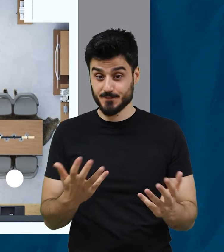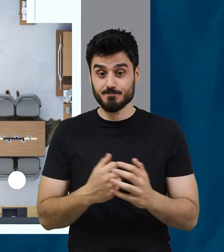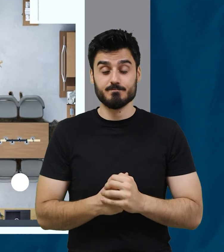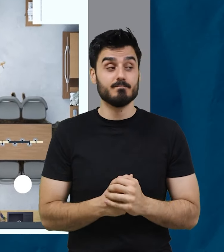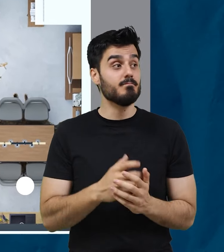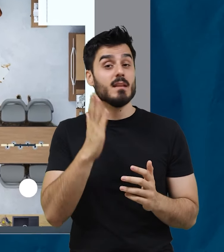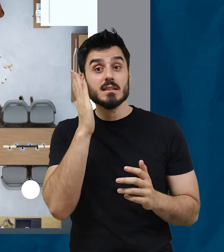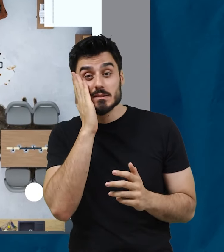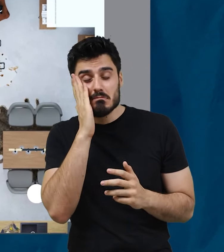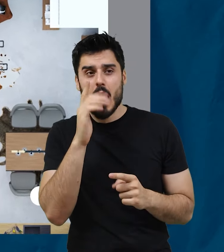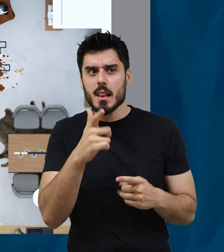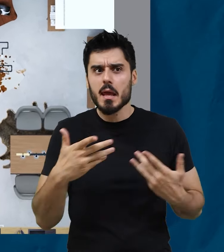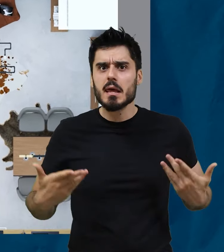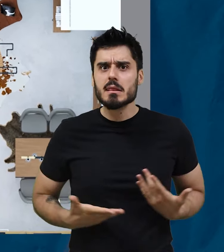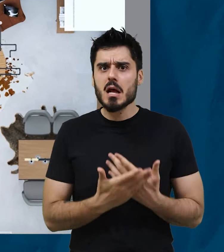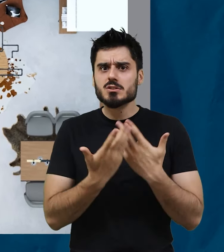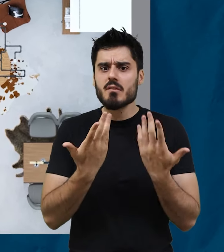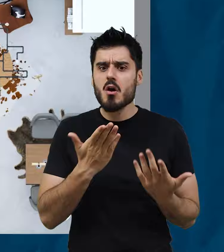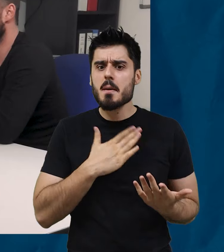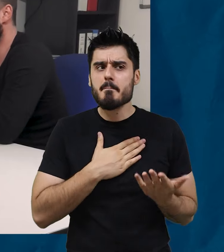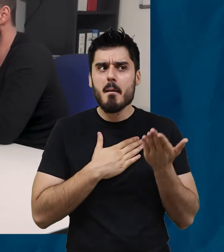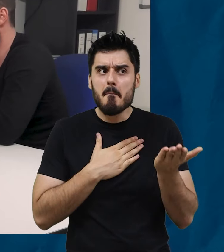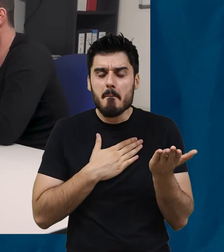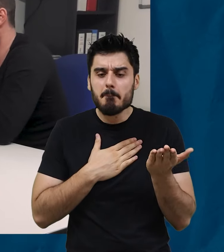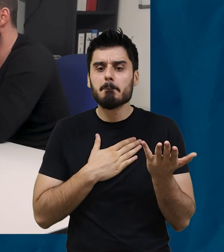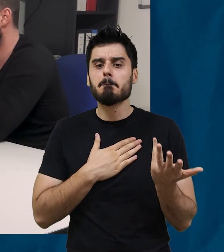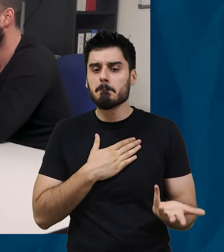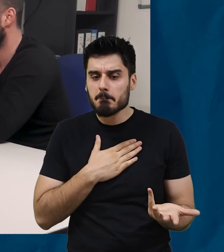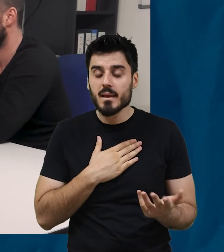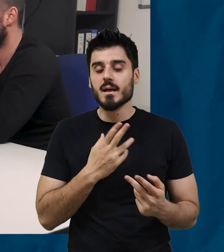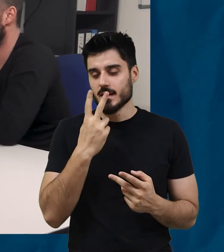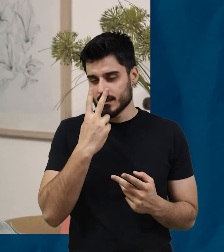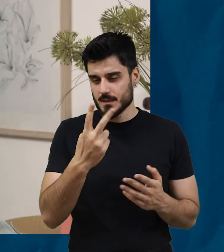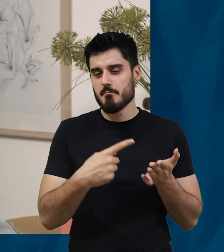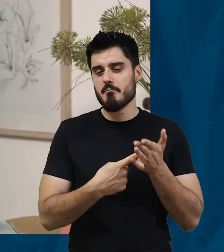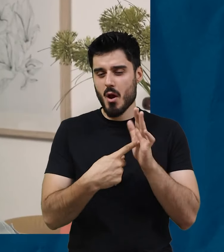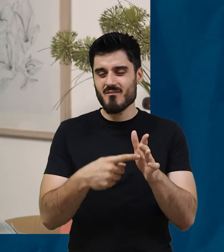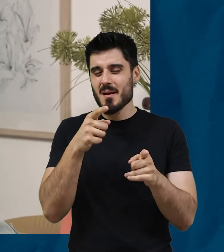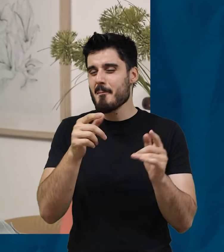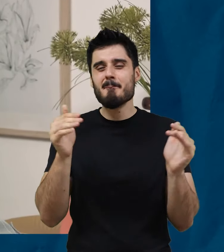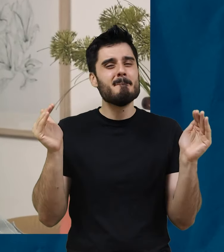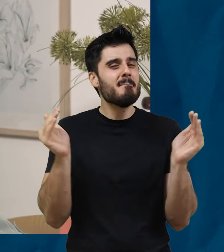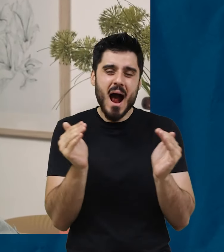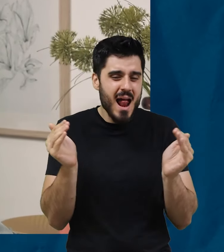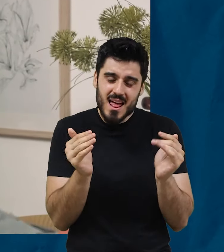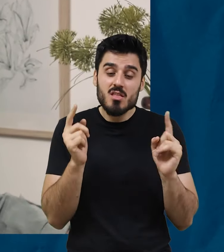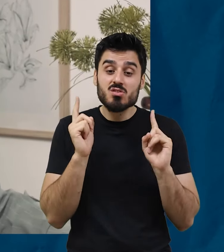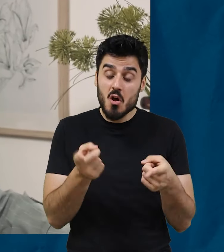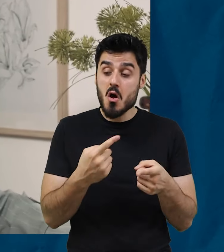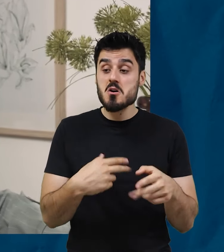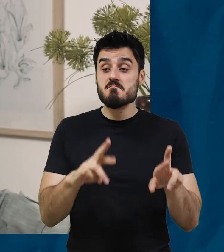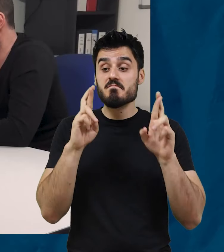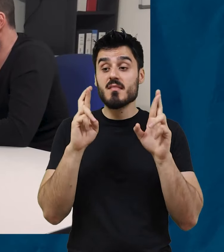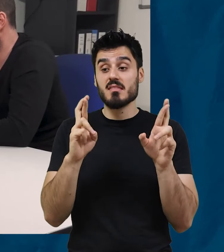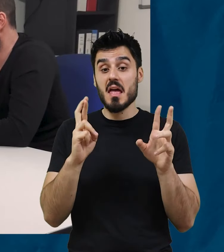А в спалнята ми е интересно какво е станало. Тя сега ще ти лъничка, покажа. Да, спалнята е малка, но се надявам, че начина по